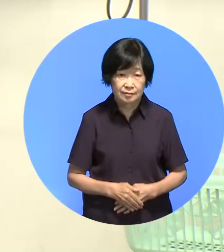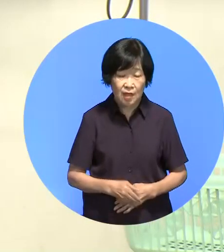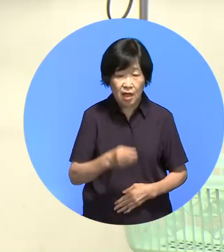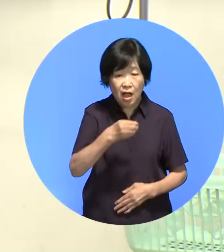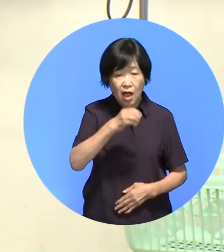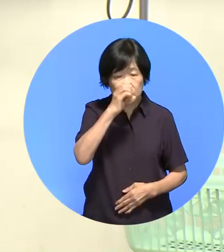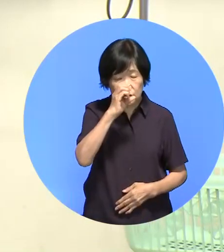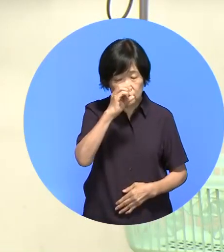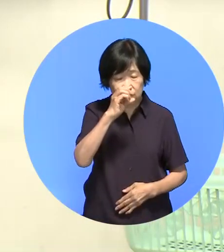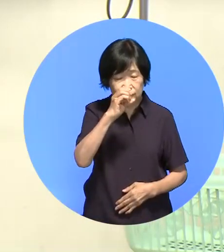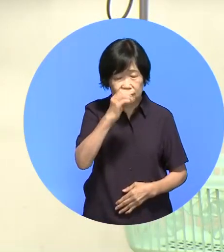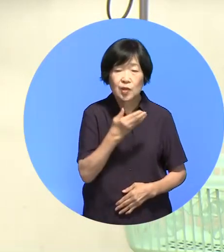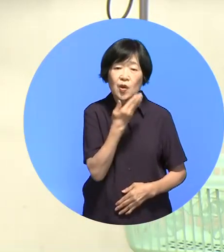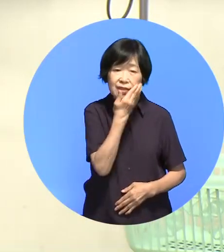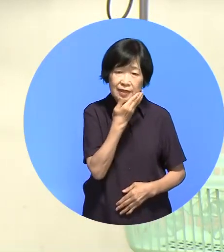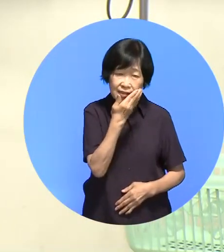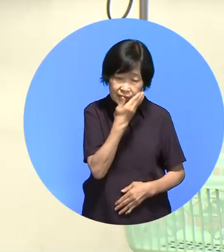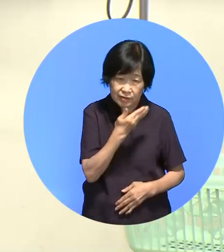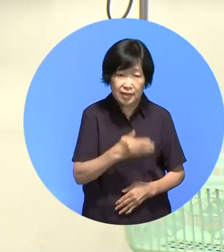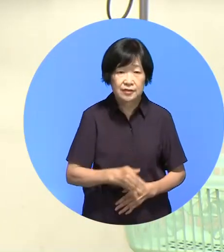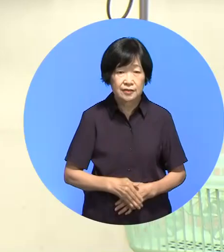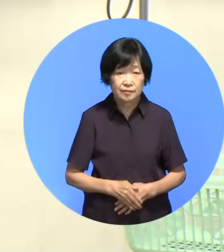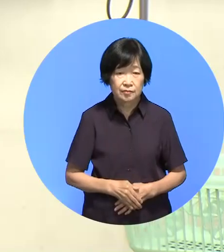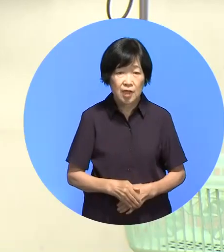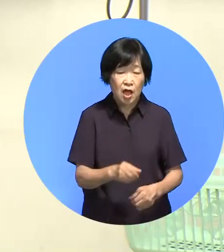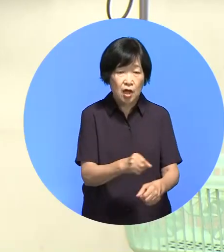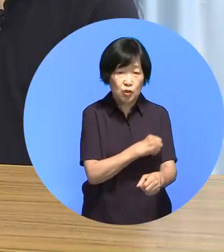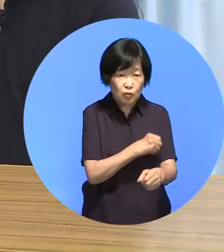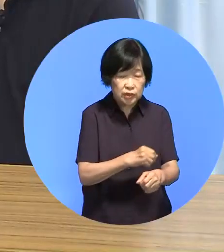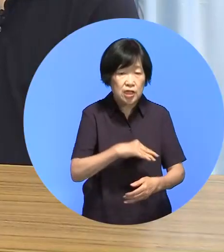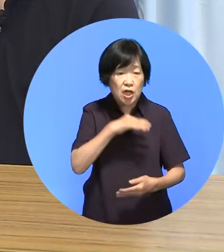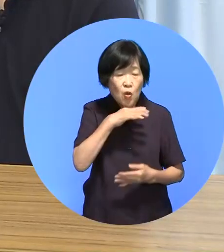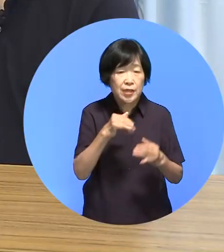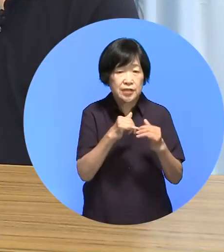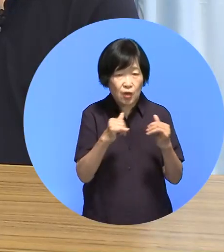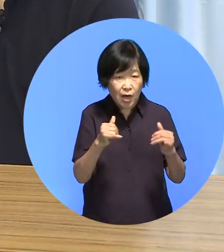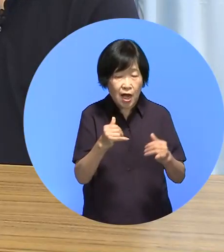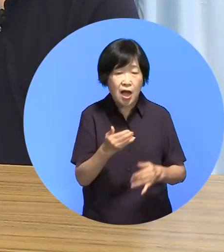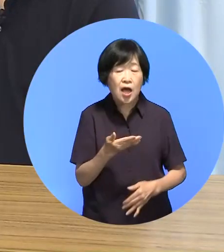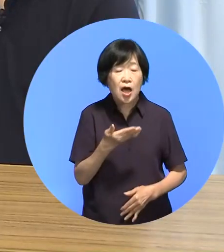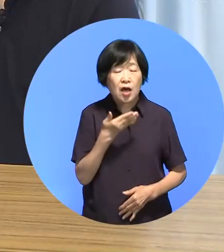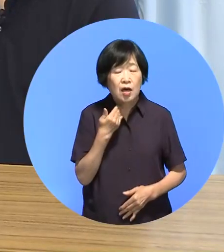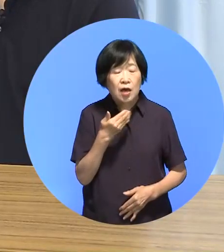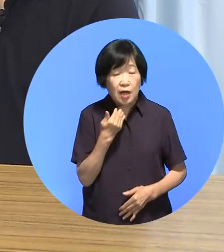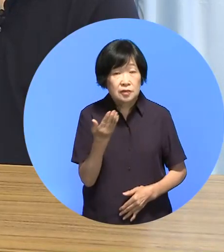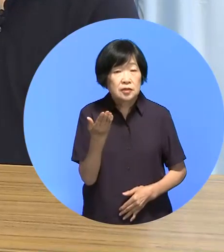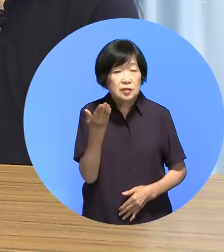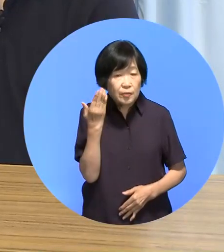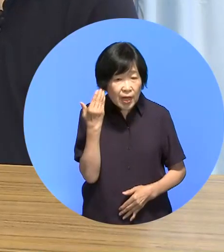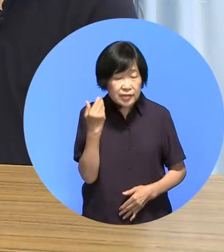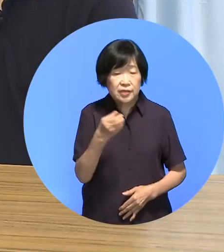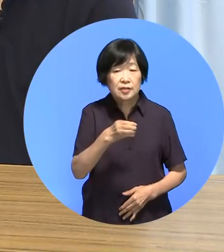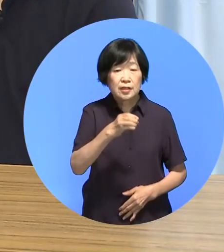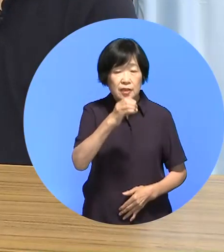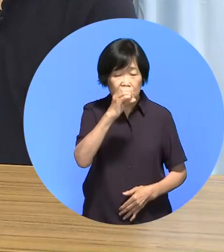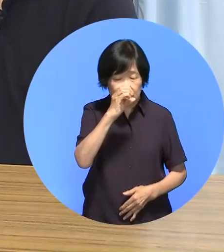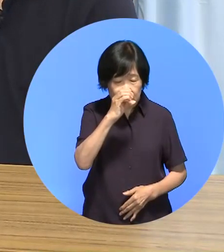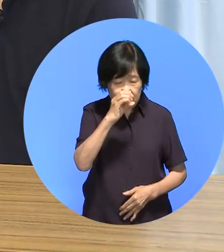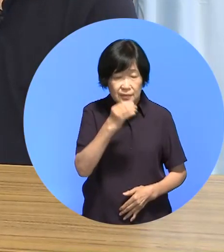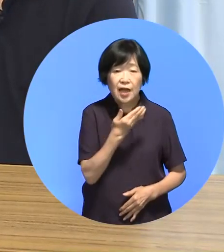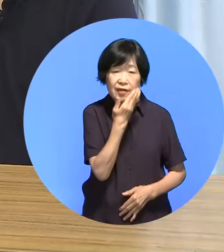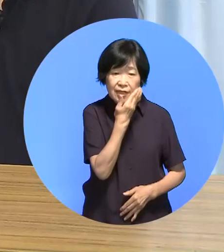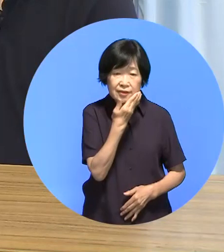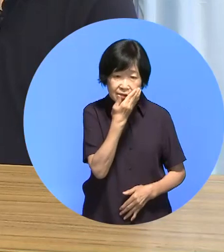、前後に水分補給をすることは大切です。特に高齢者の方では喉が渇かなくても飲